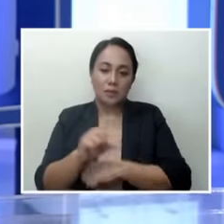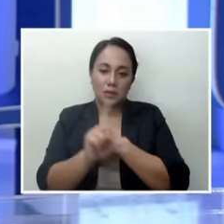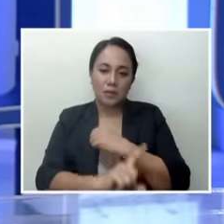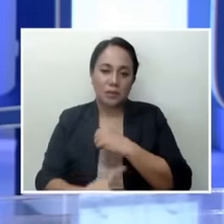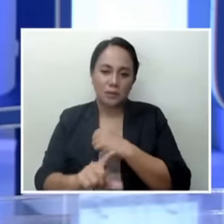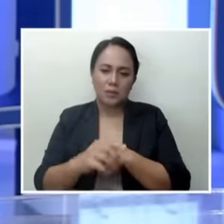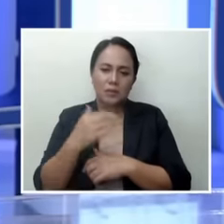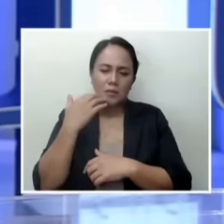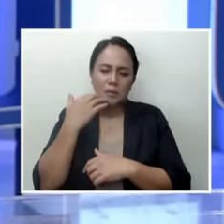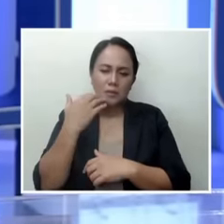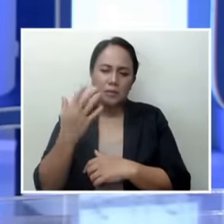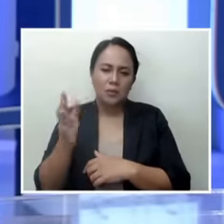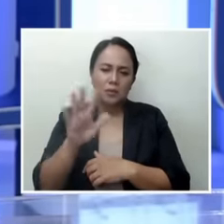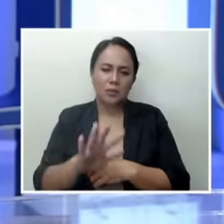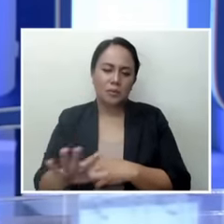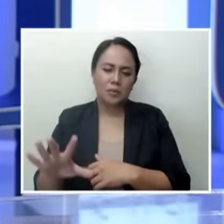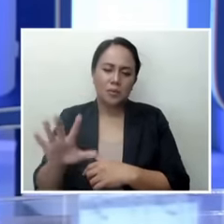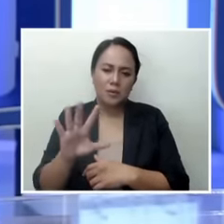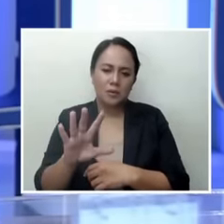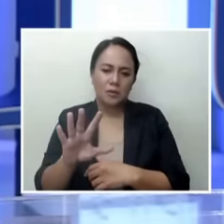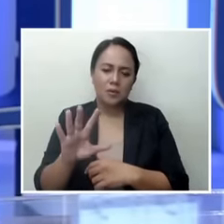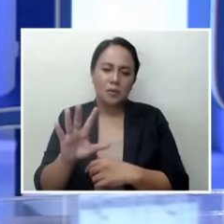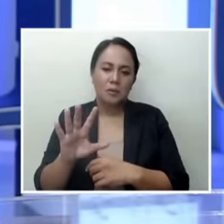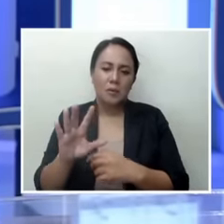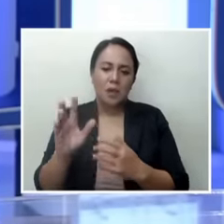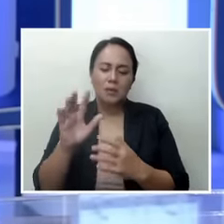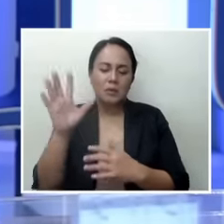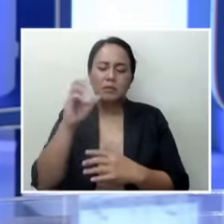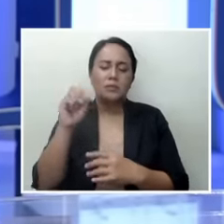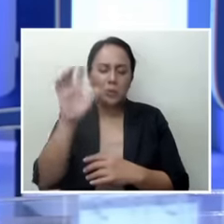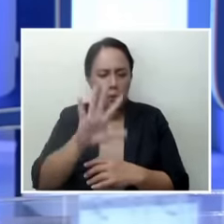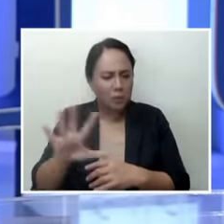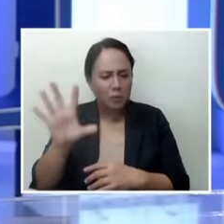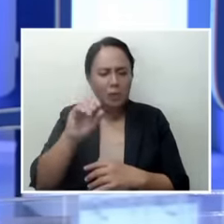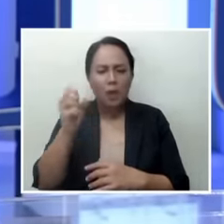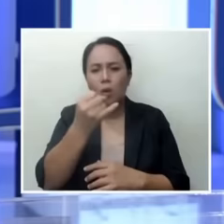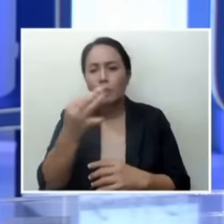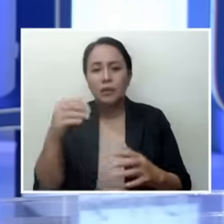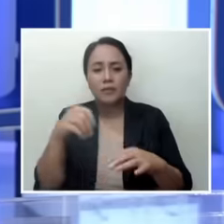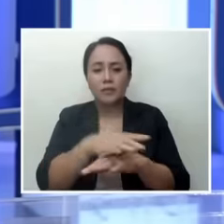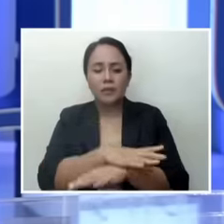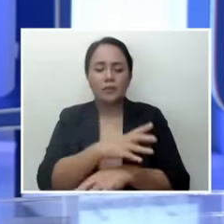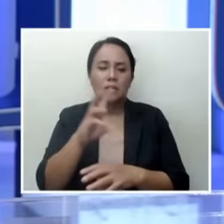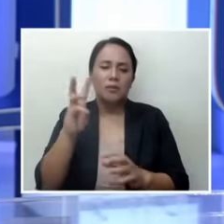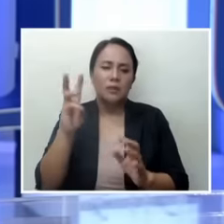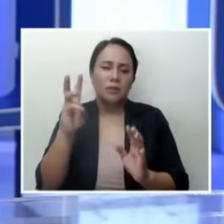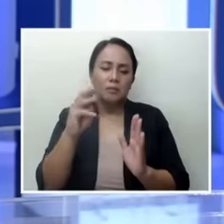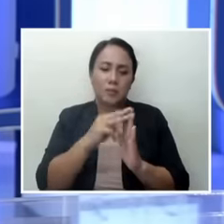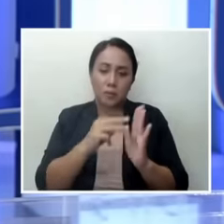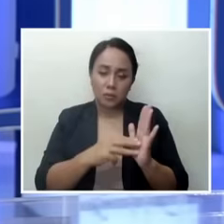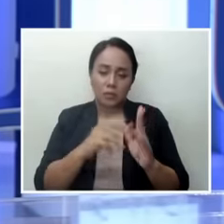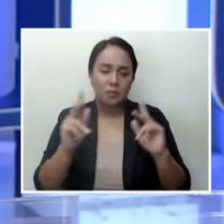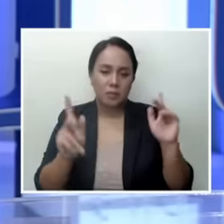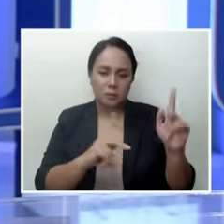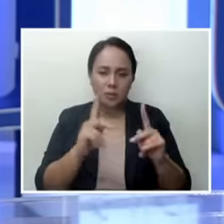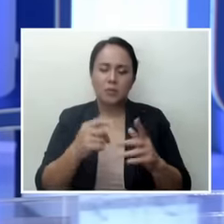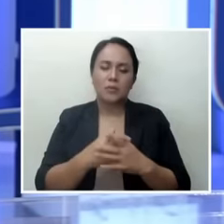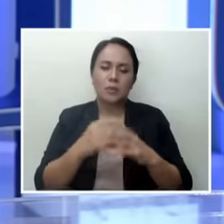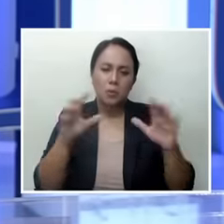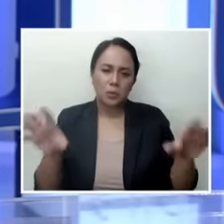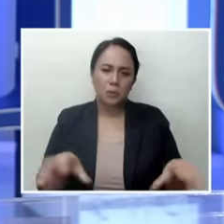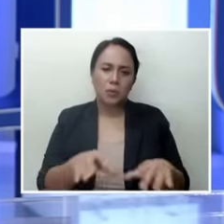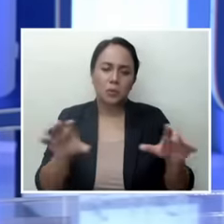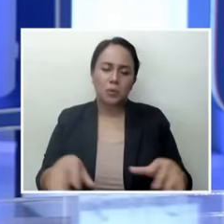halos 6 na milyong manggagawa ang naapektuhan ng pananalasang ito. Pero sa pagsisikap ng lokal na pamahalaan at